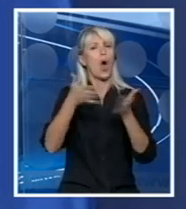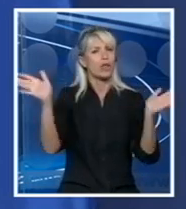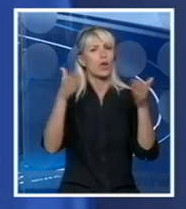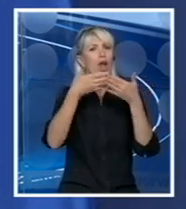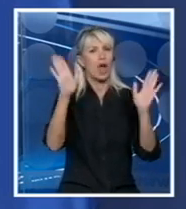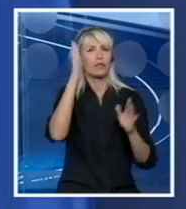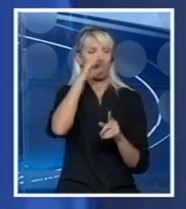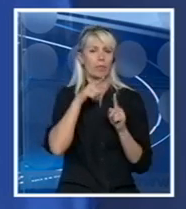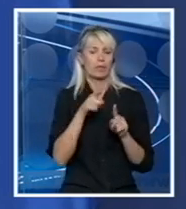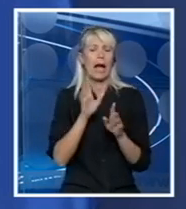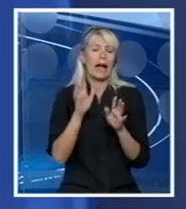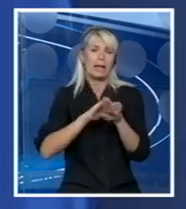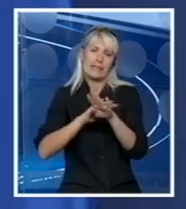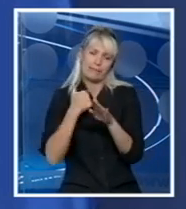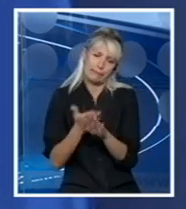govorimo prvenstveno o maskama.